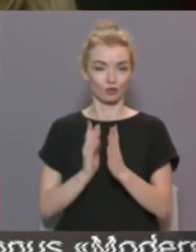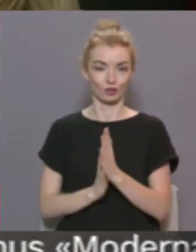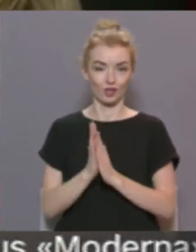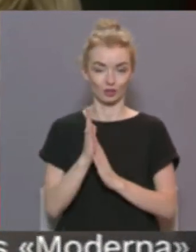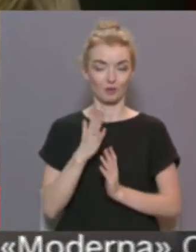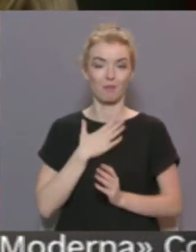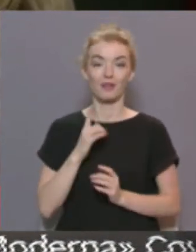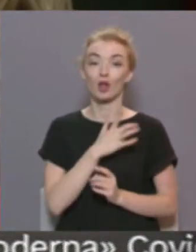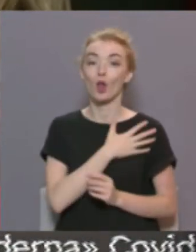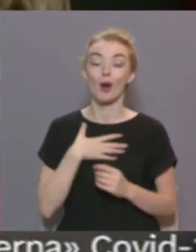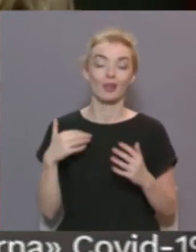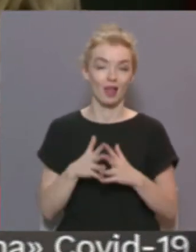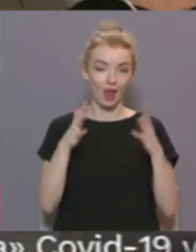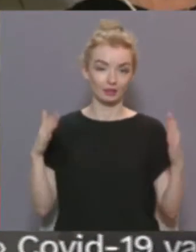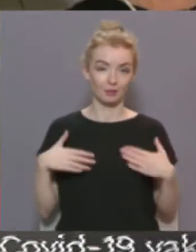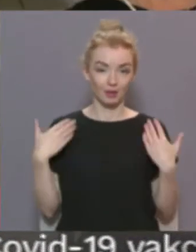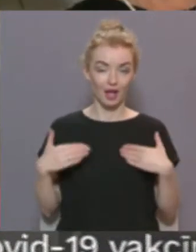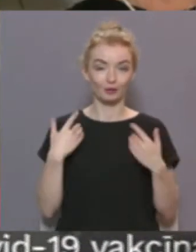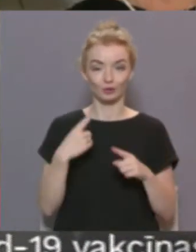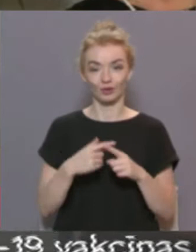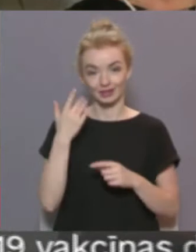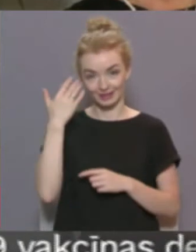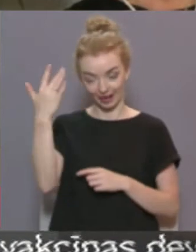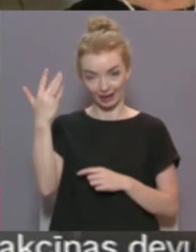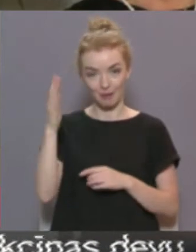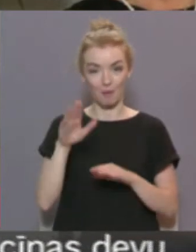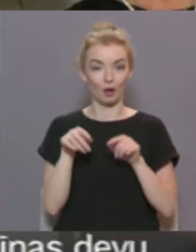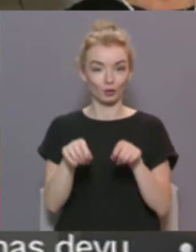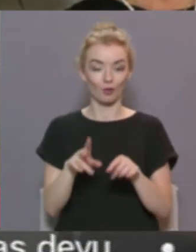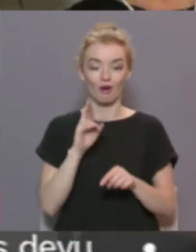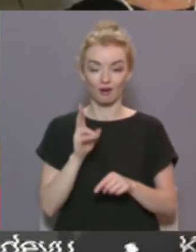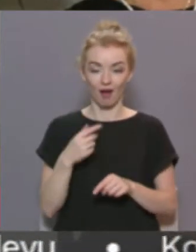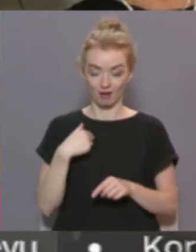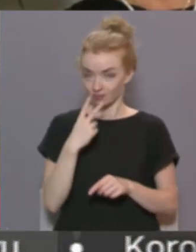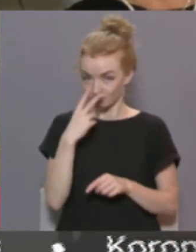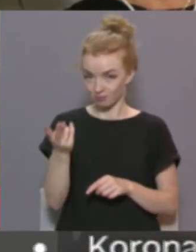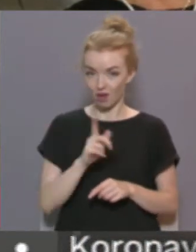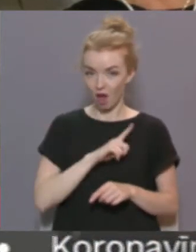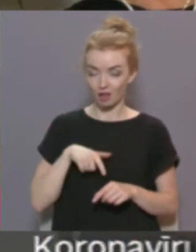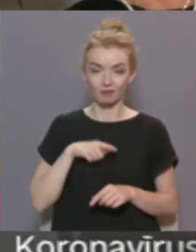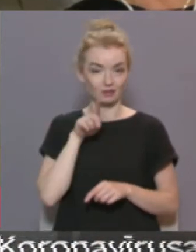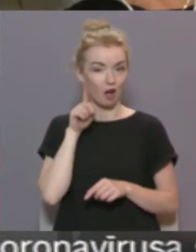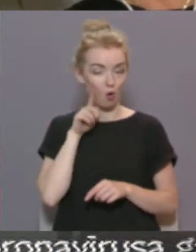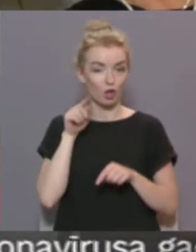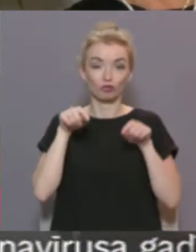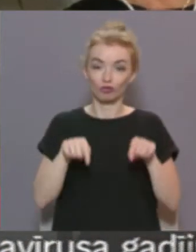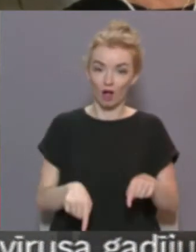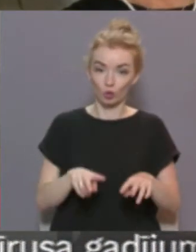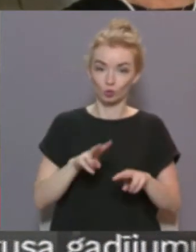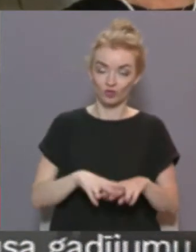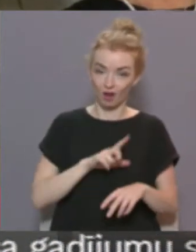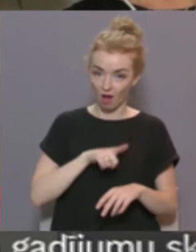prieks un arī cerības par to, jo es redzu, ka Latvijas jaunieši gan Latvijā uz vietas, gan